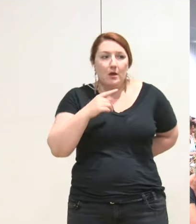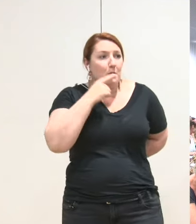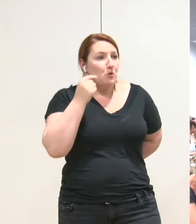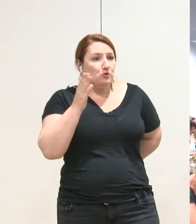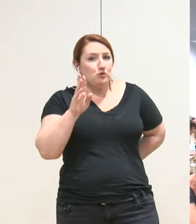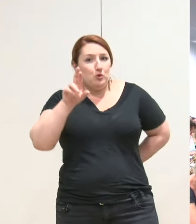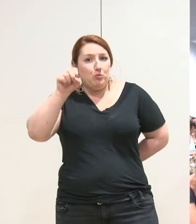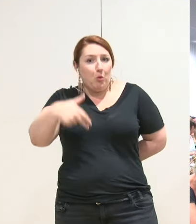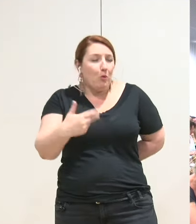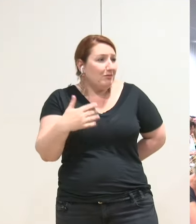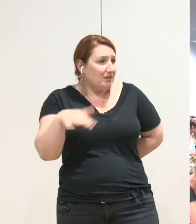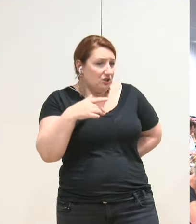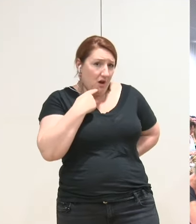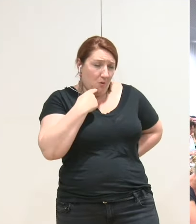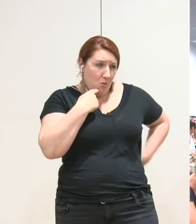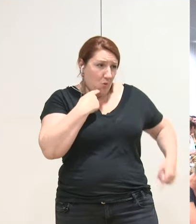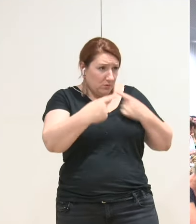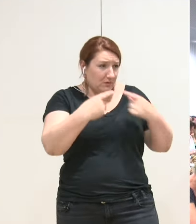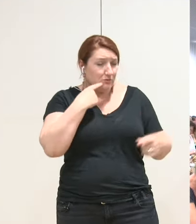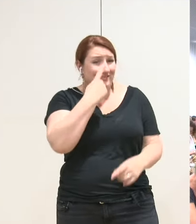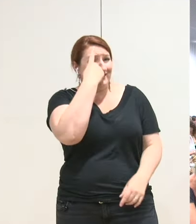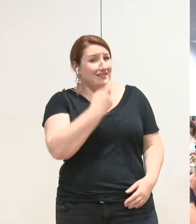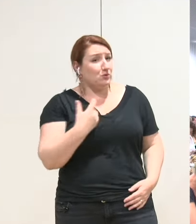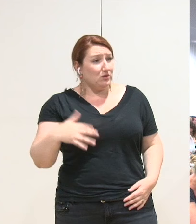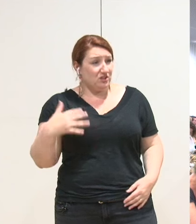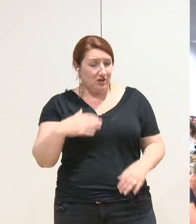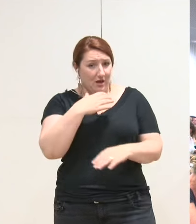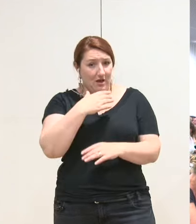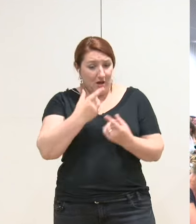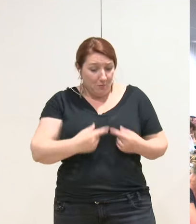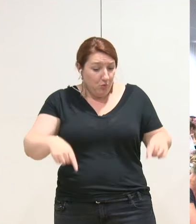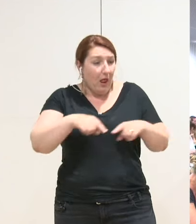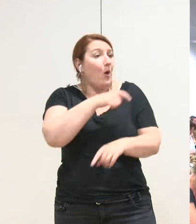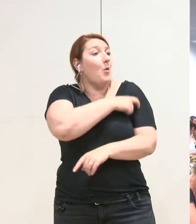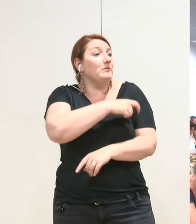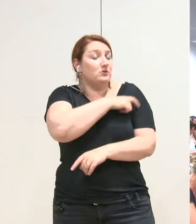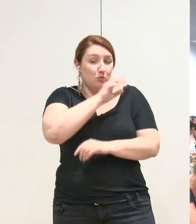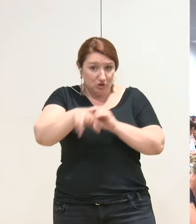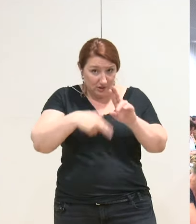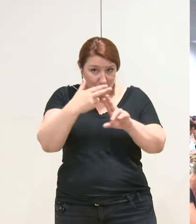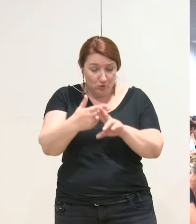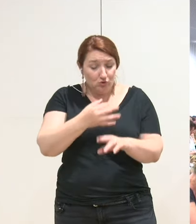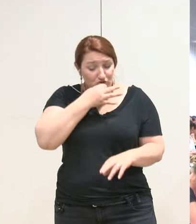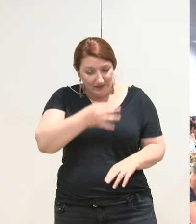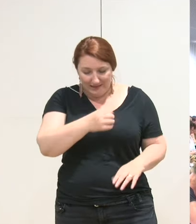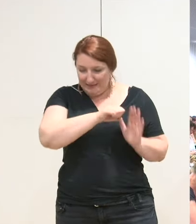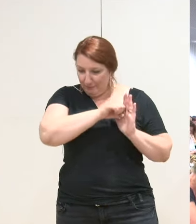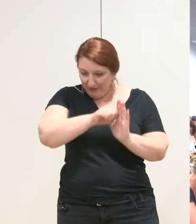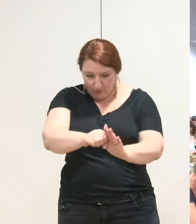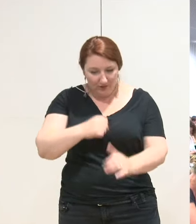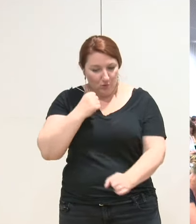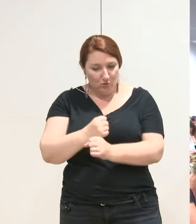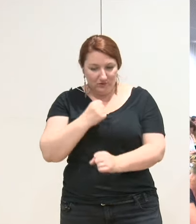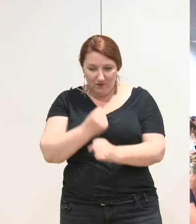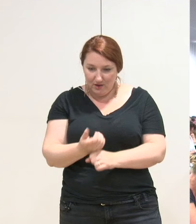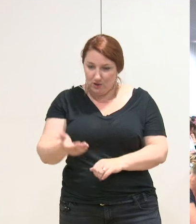déjà discuté vous avez posé cette question en commission je vous ai répondu que c'était une priorité que nous travaillons